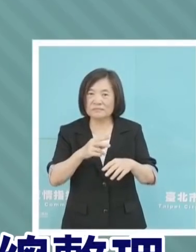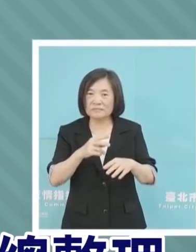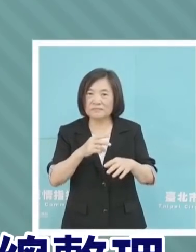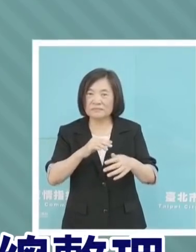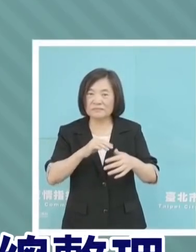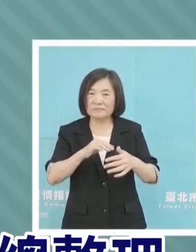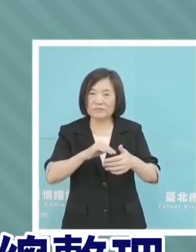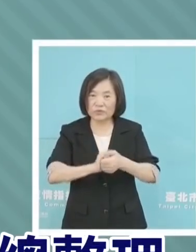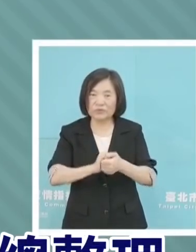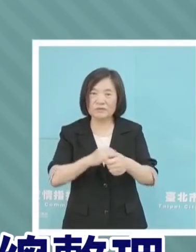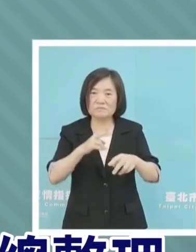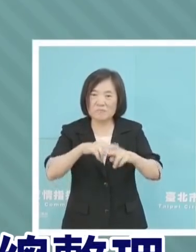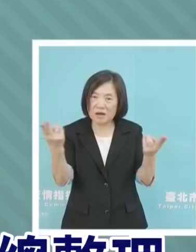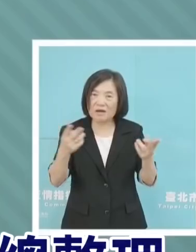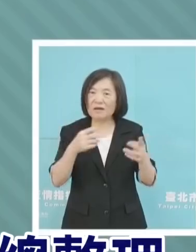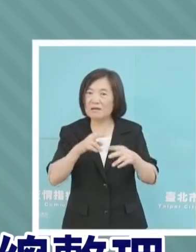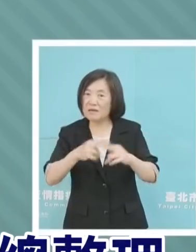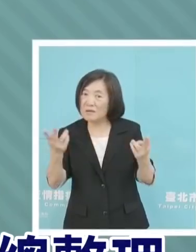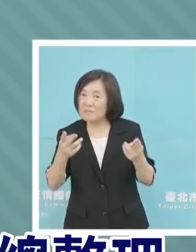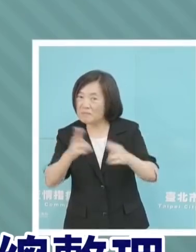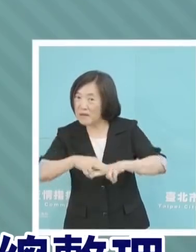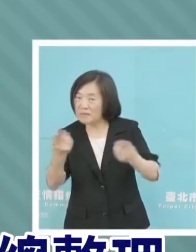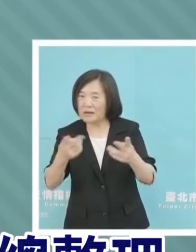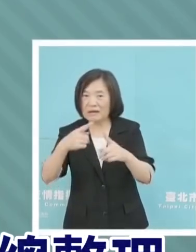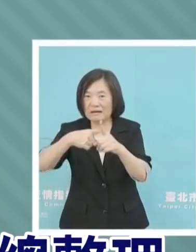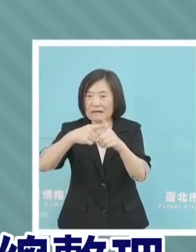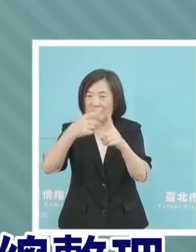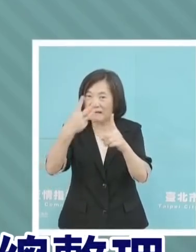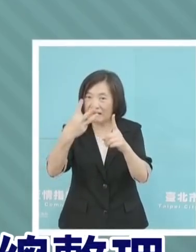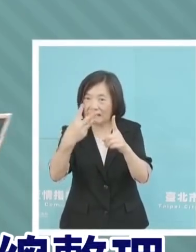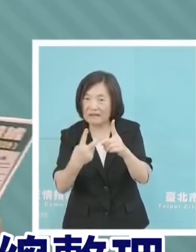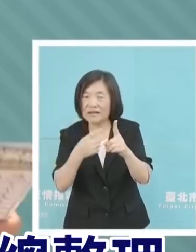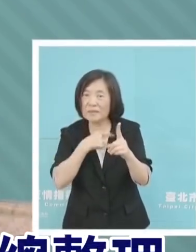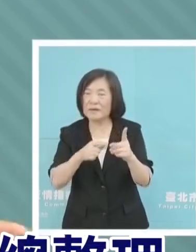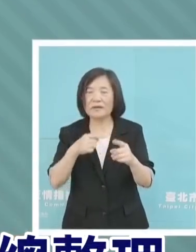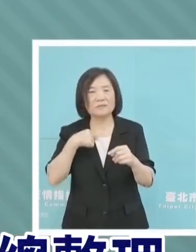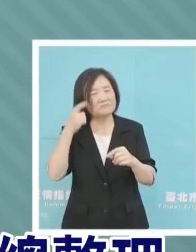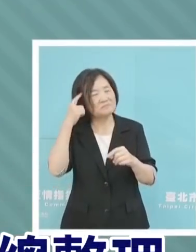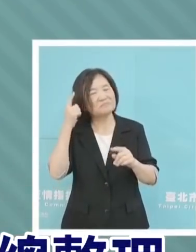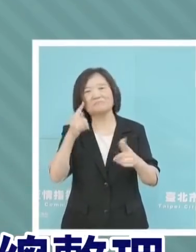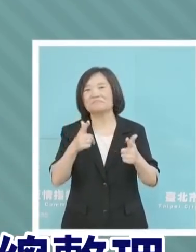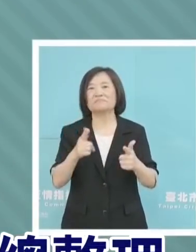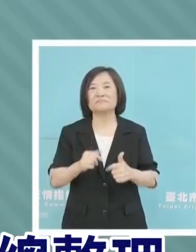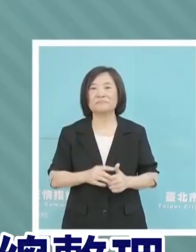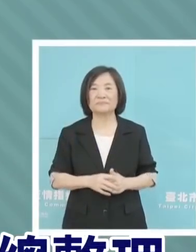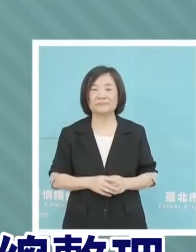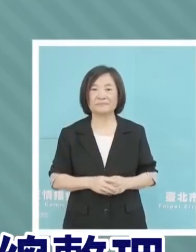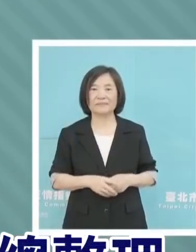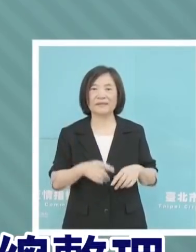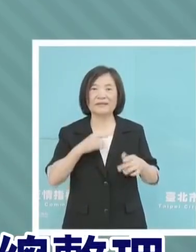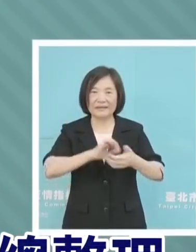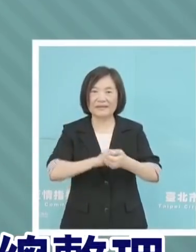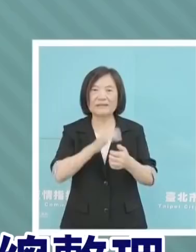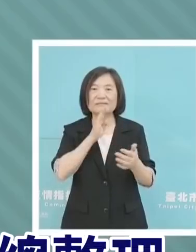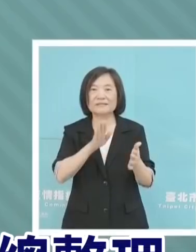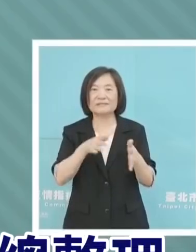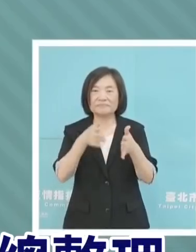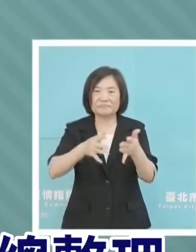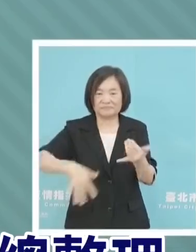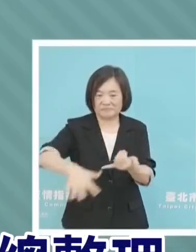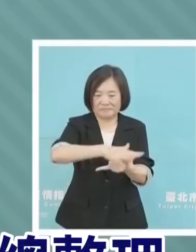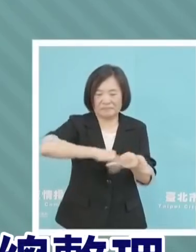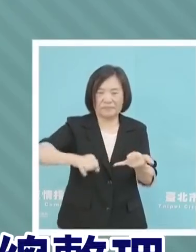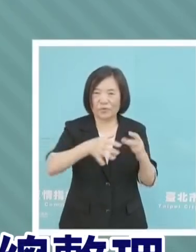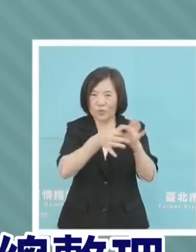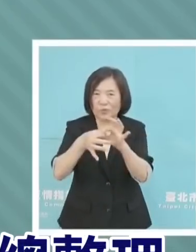要不要哦，那个管制要不要降级的，这个还是要涉及哦整个台湾的。